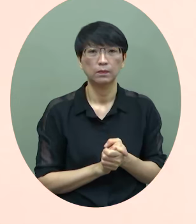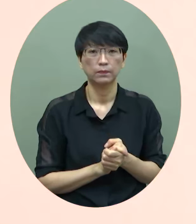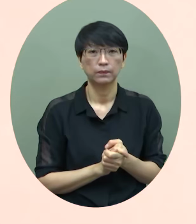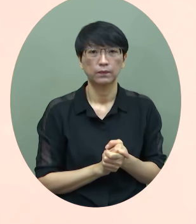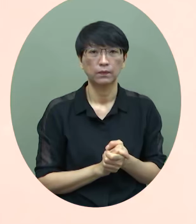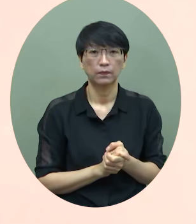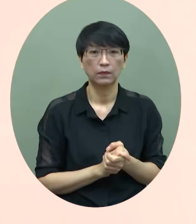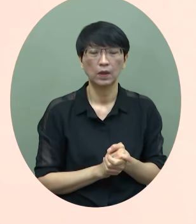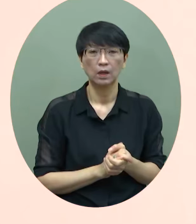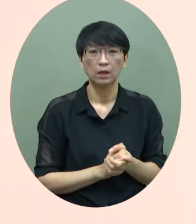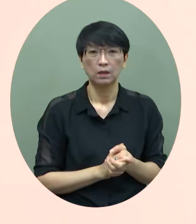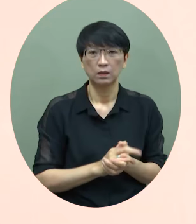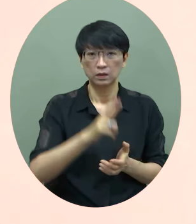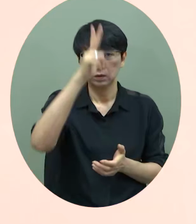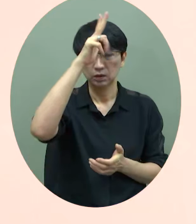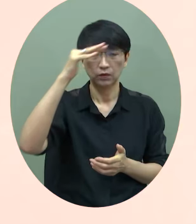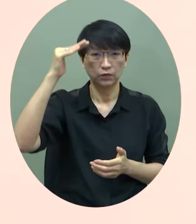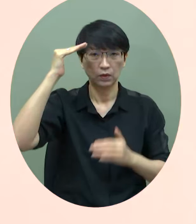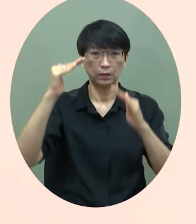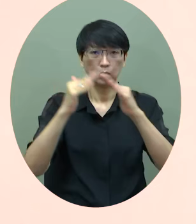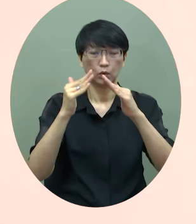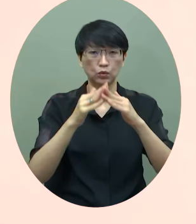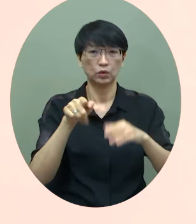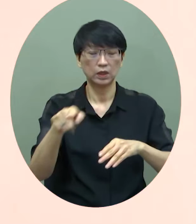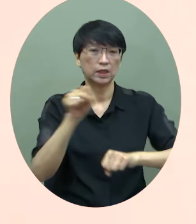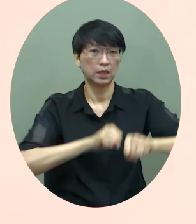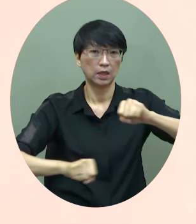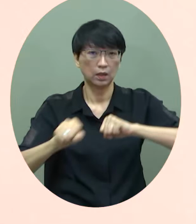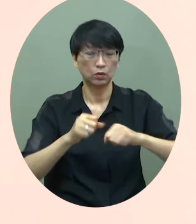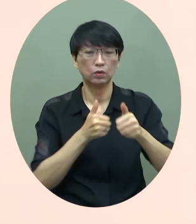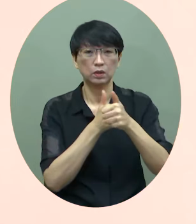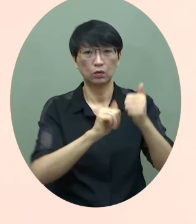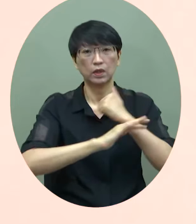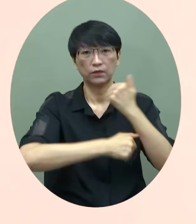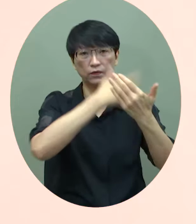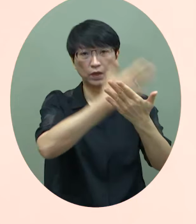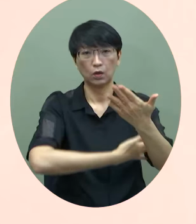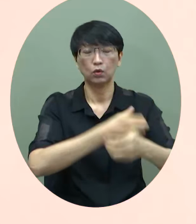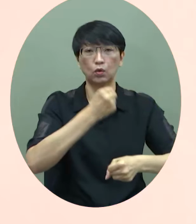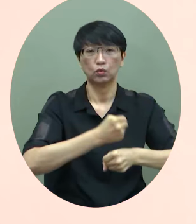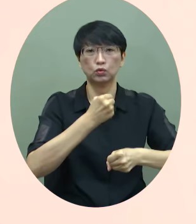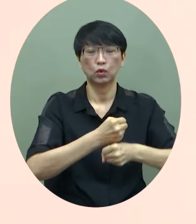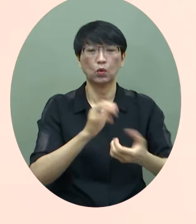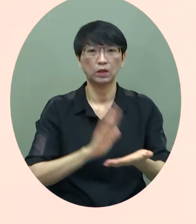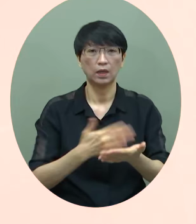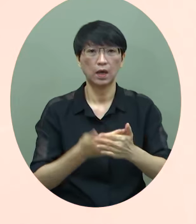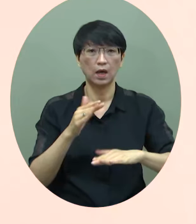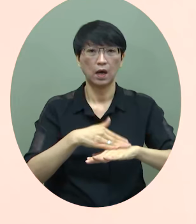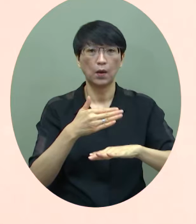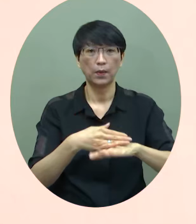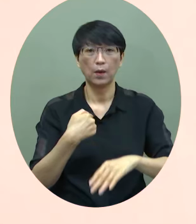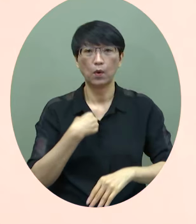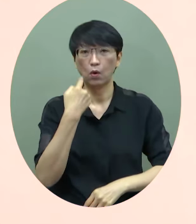警務署採取這些行動都是按著法律來代辦事但是正如我所說